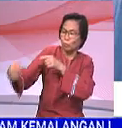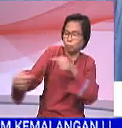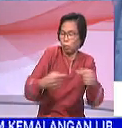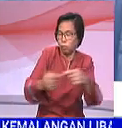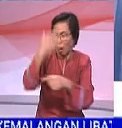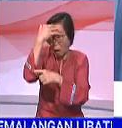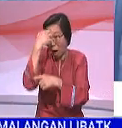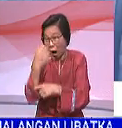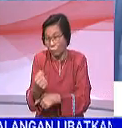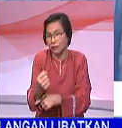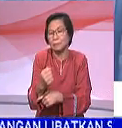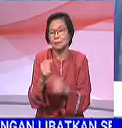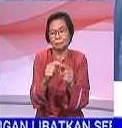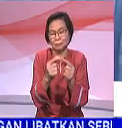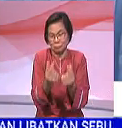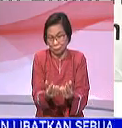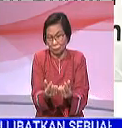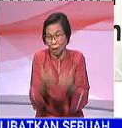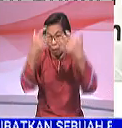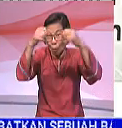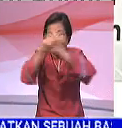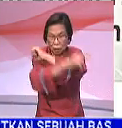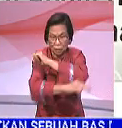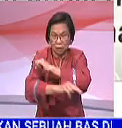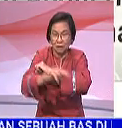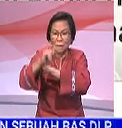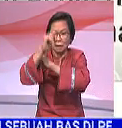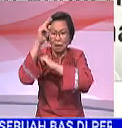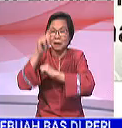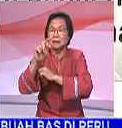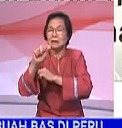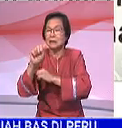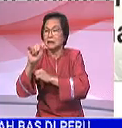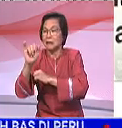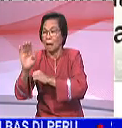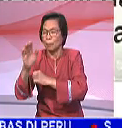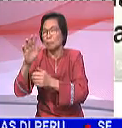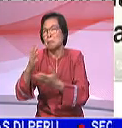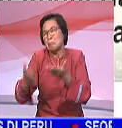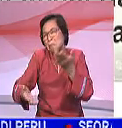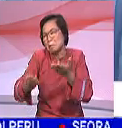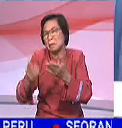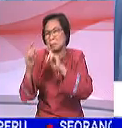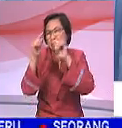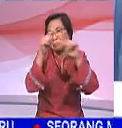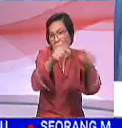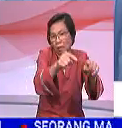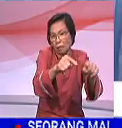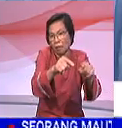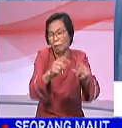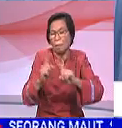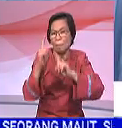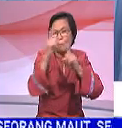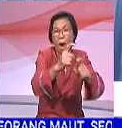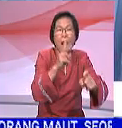menghafal Quran yang dipertuan Negeri tumpahin sure about it Mahmud dijadwal Khan Majlis penyampaian